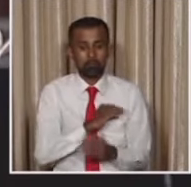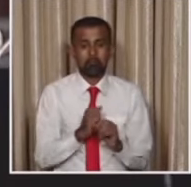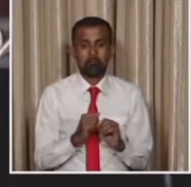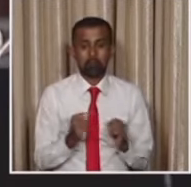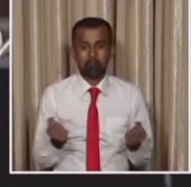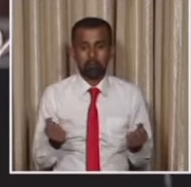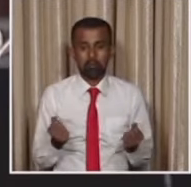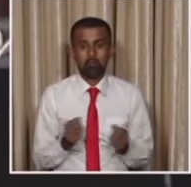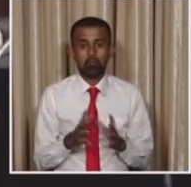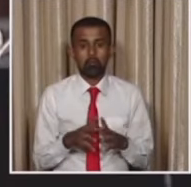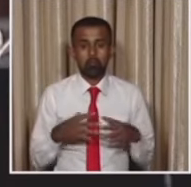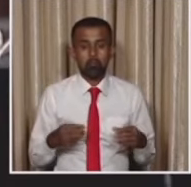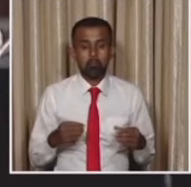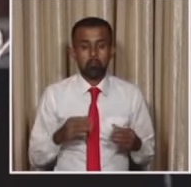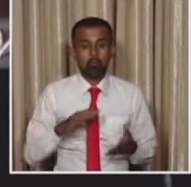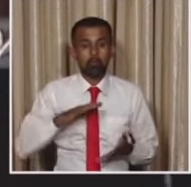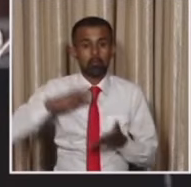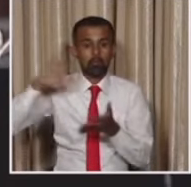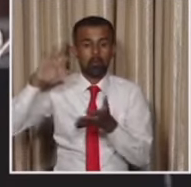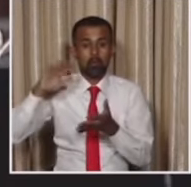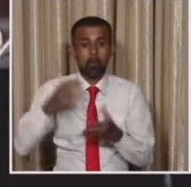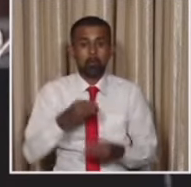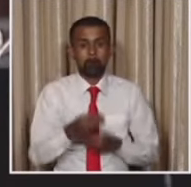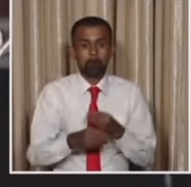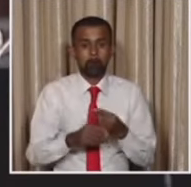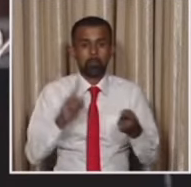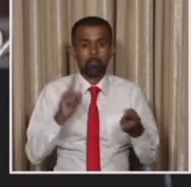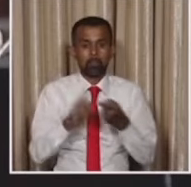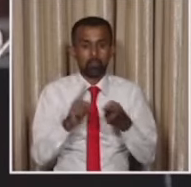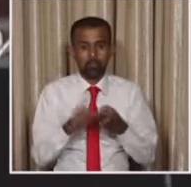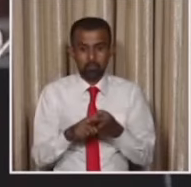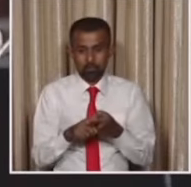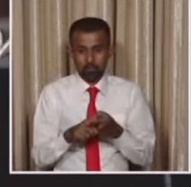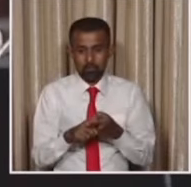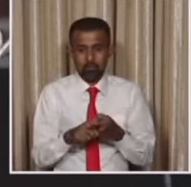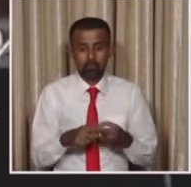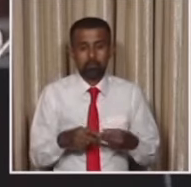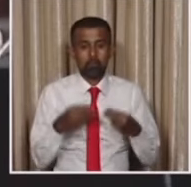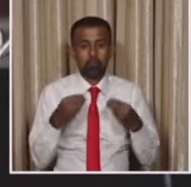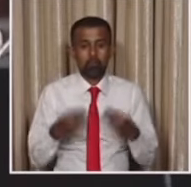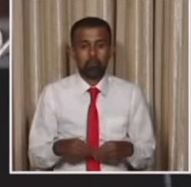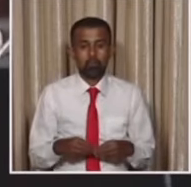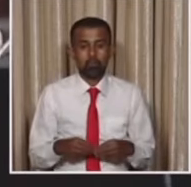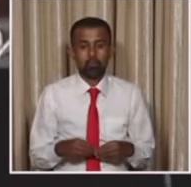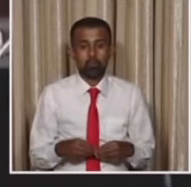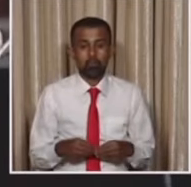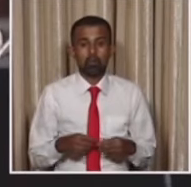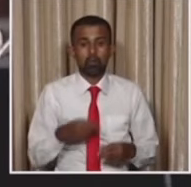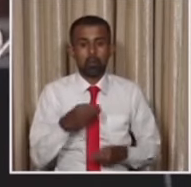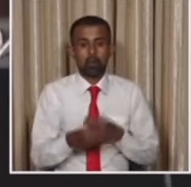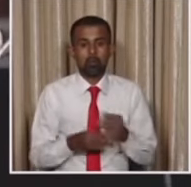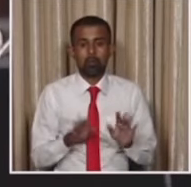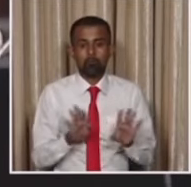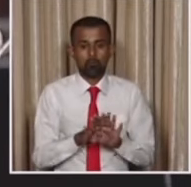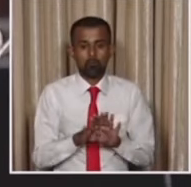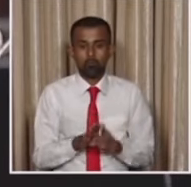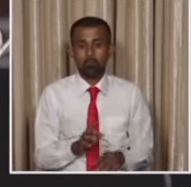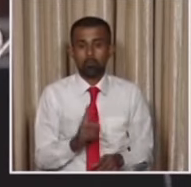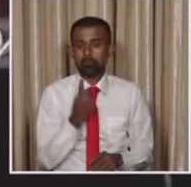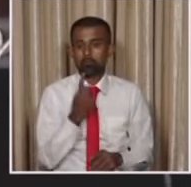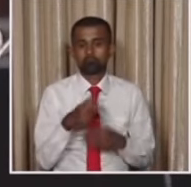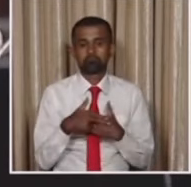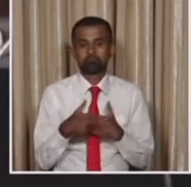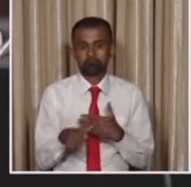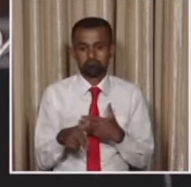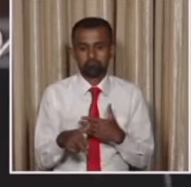අපේ භාණ්ඩවලට අපනයන වෙළඳපොලේ තරඟකාරීත්වය අහිමි වෙලා කම්මල් වැසී යෑම ඒට ප්‍රධාන හේතුවක්